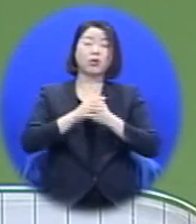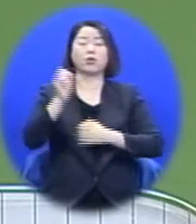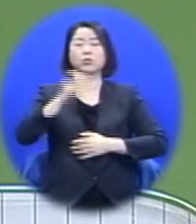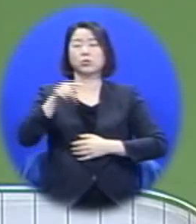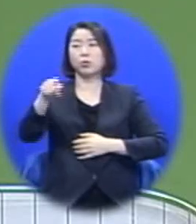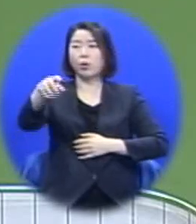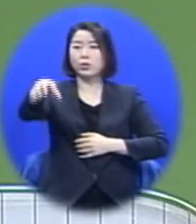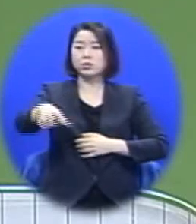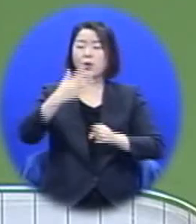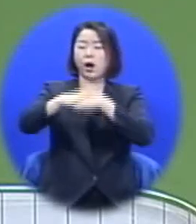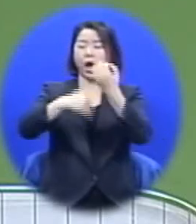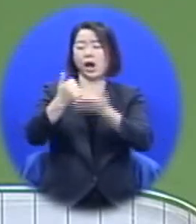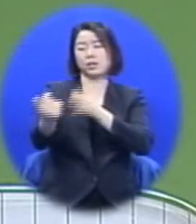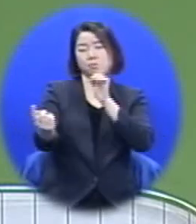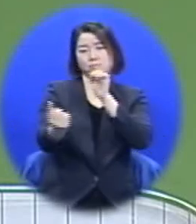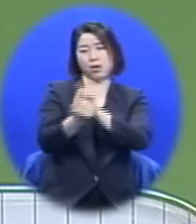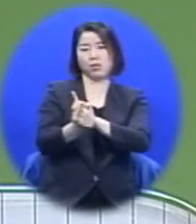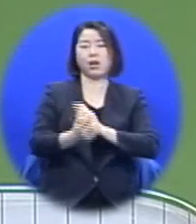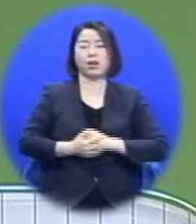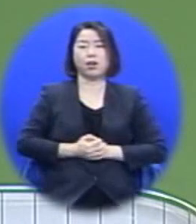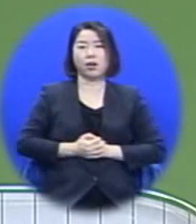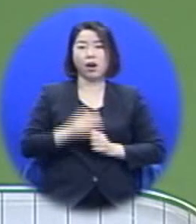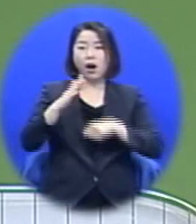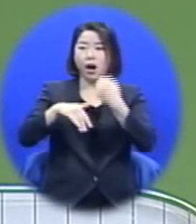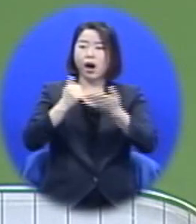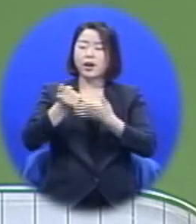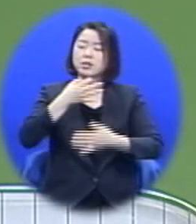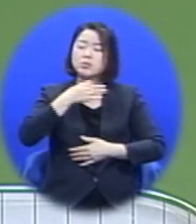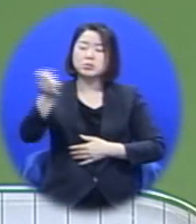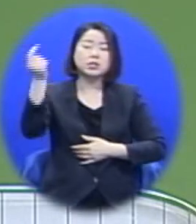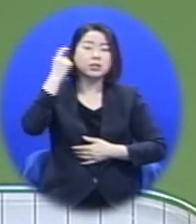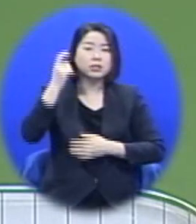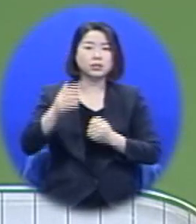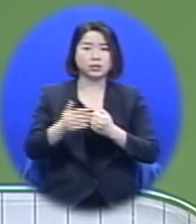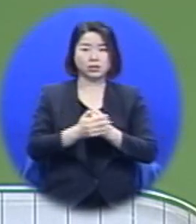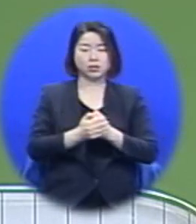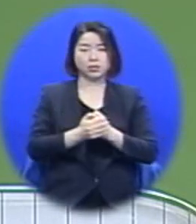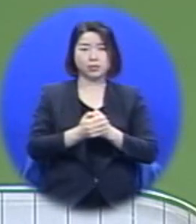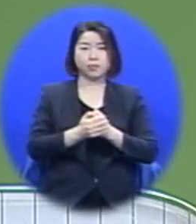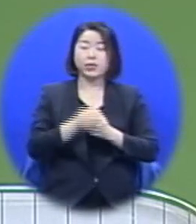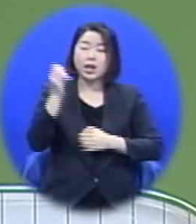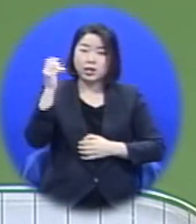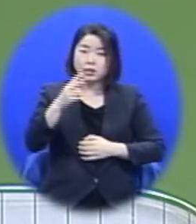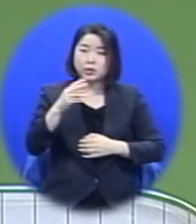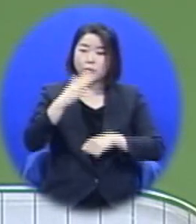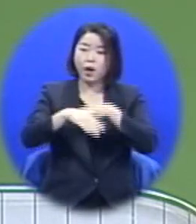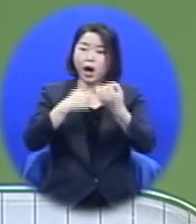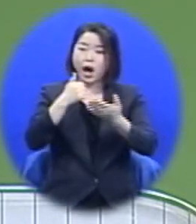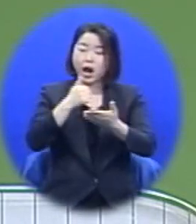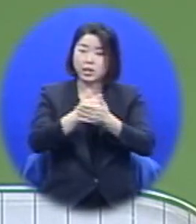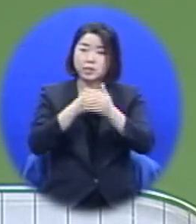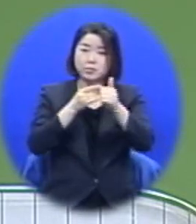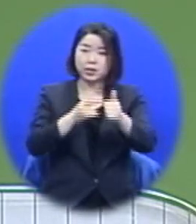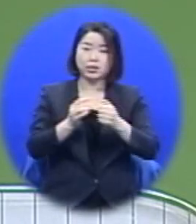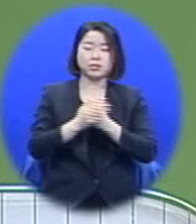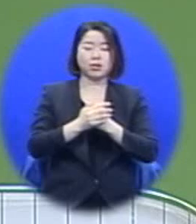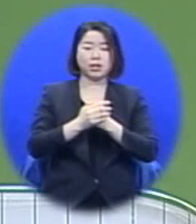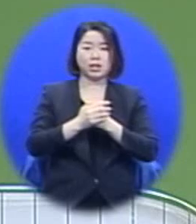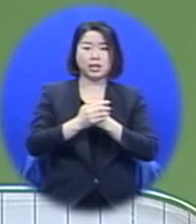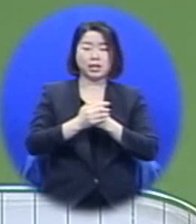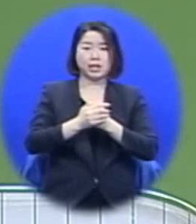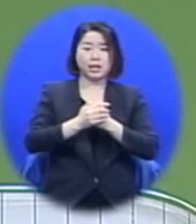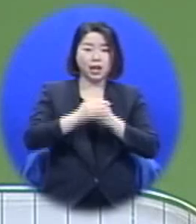거기서 하나님을 만났어요 하나님의 음성을 들었습니다 그리고는 그 하나님께서 신을